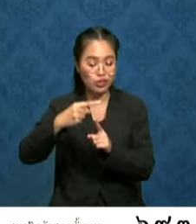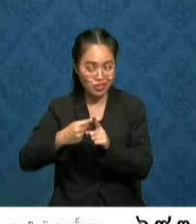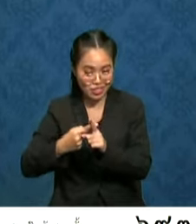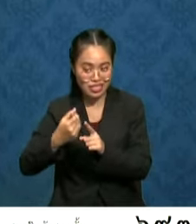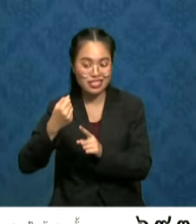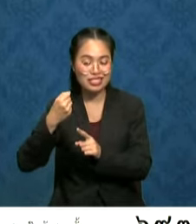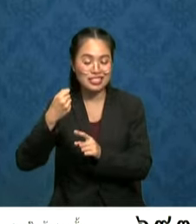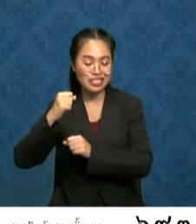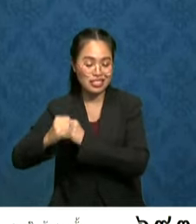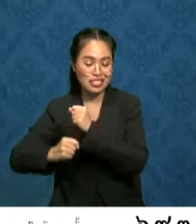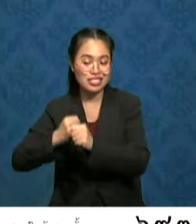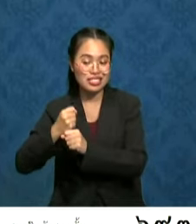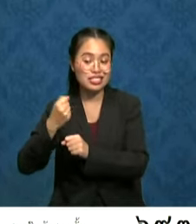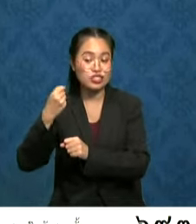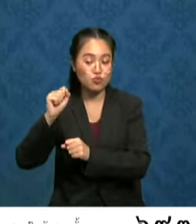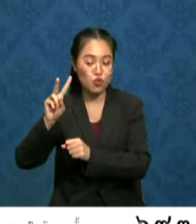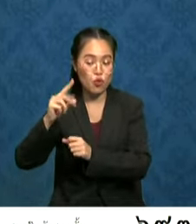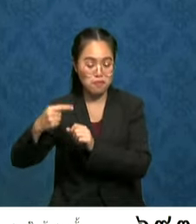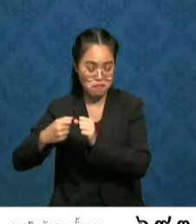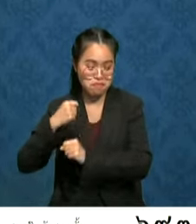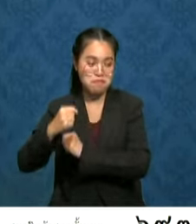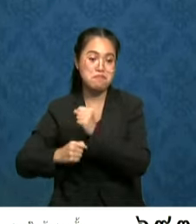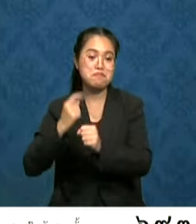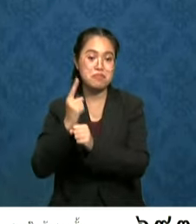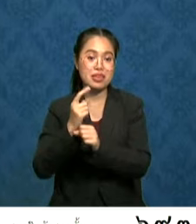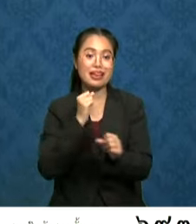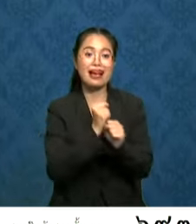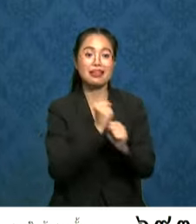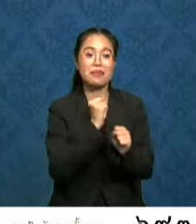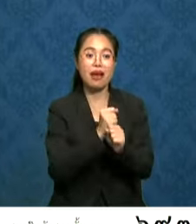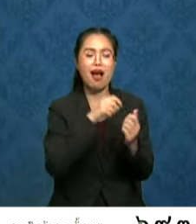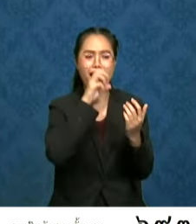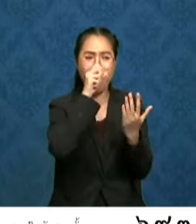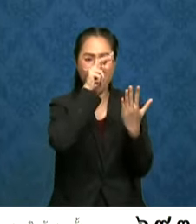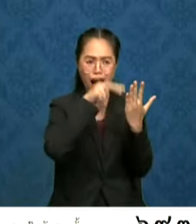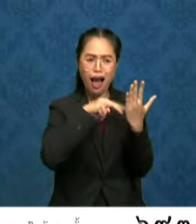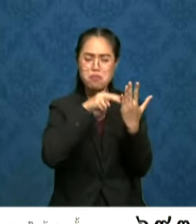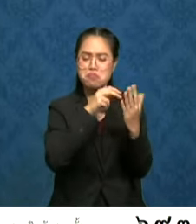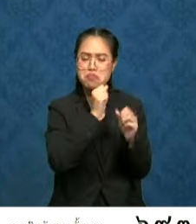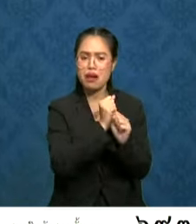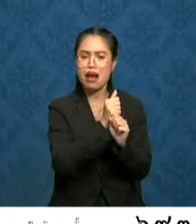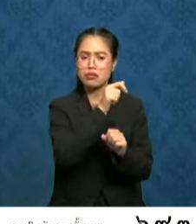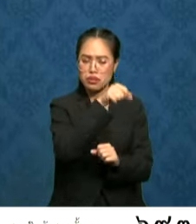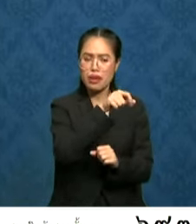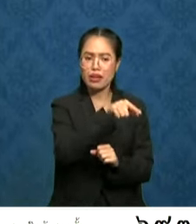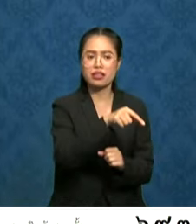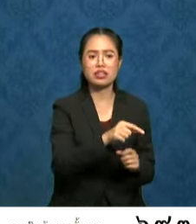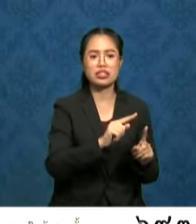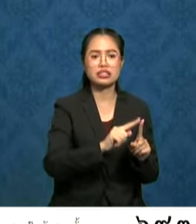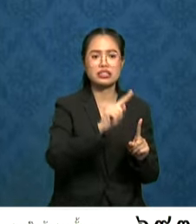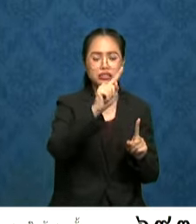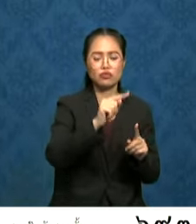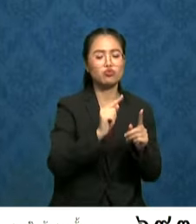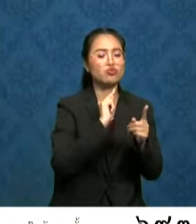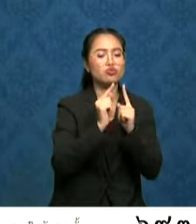คะอ่าแล้วก็แบบเอ๊ะอันนี้เรียกว่าผลงานได้ด้วยเหรอนะคะอย่างเช่น Bulletแรกค่ะเจรจาการค้าระหว่าง